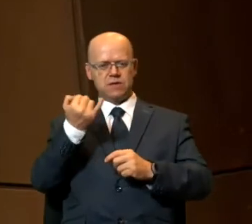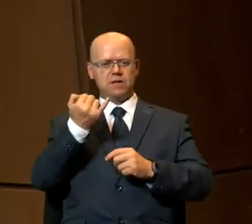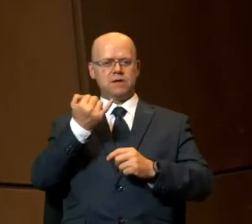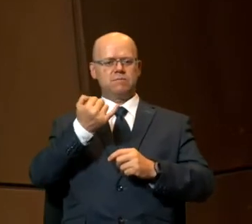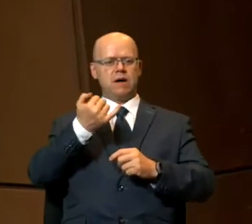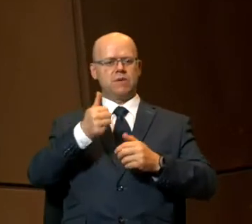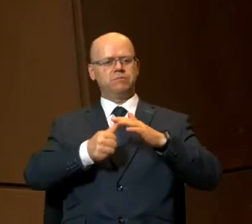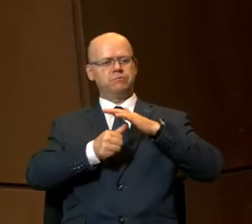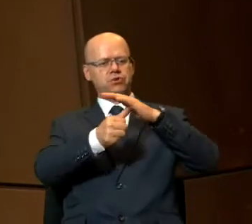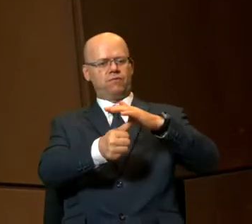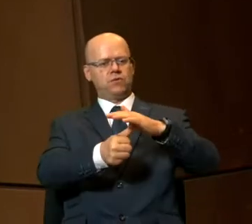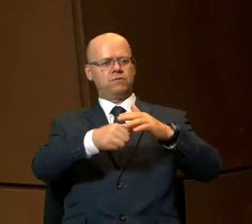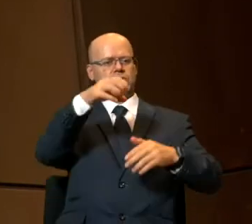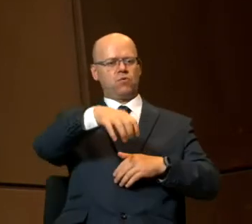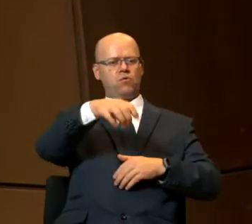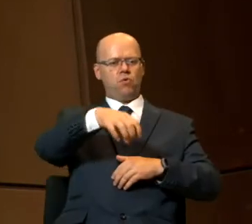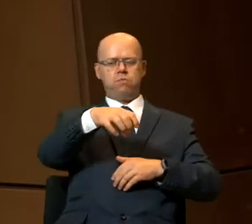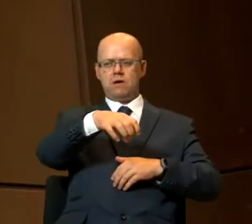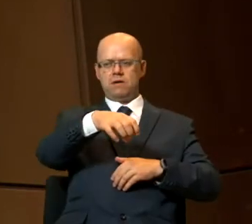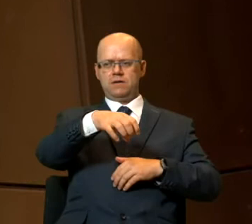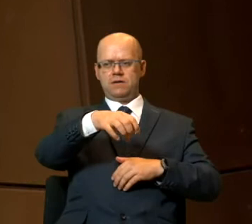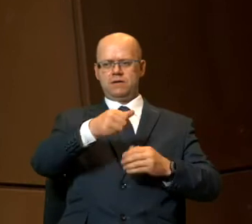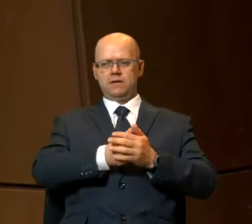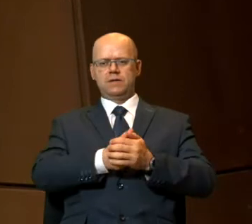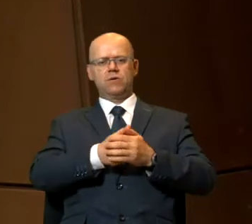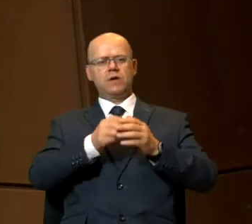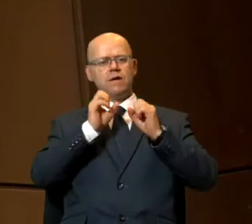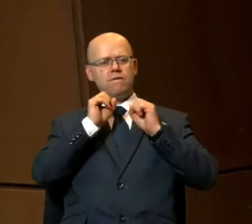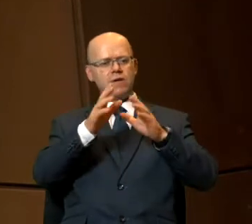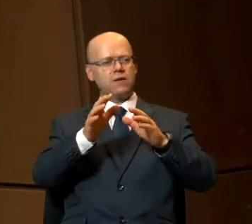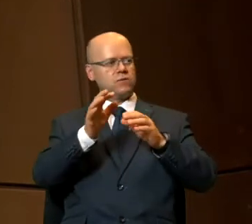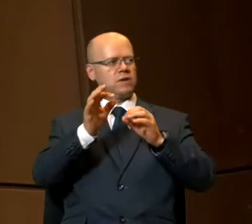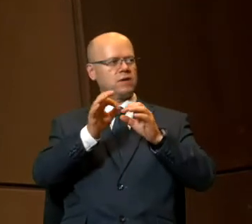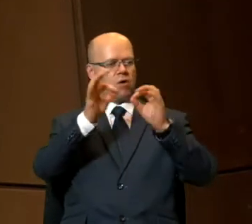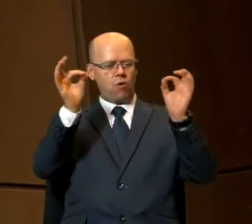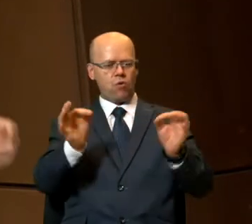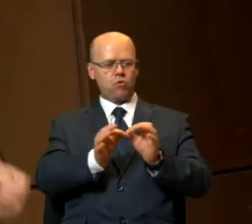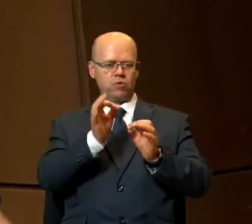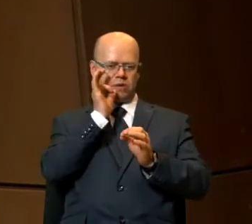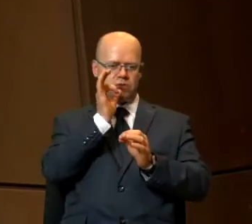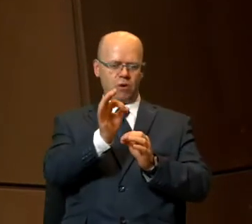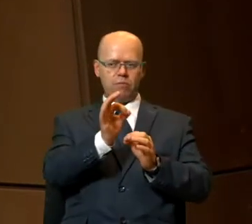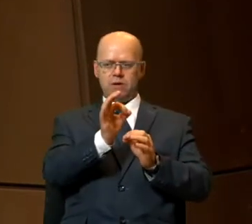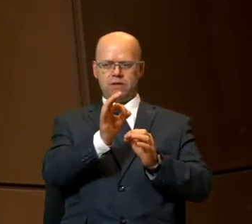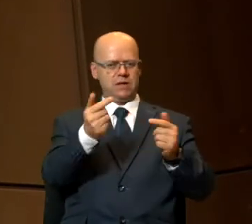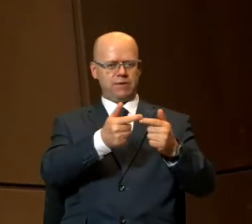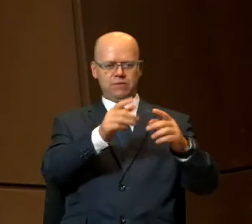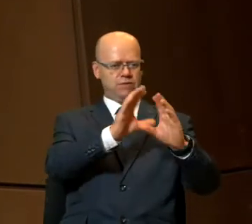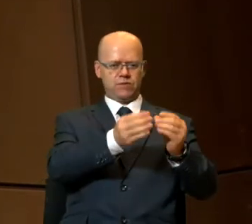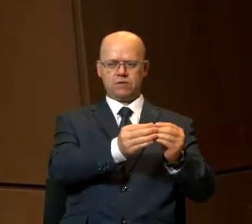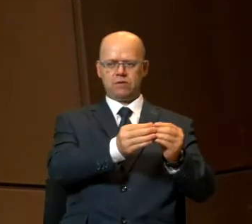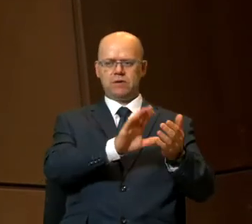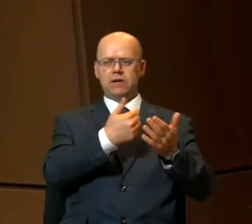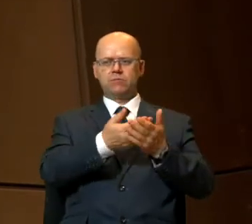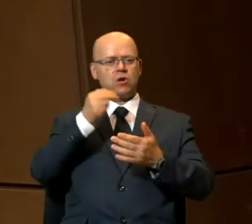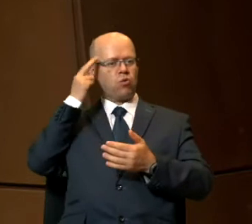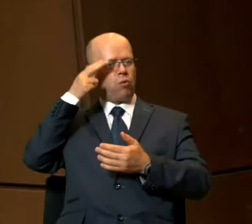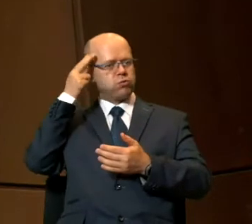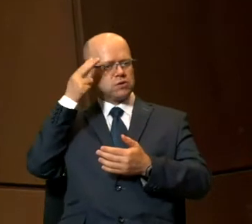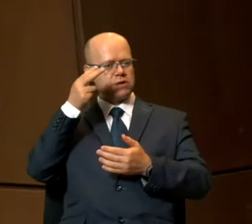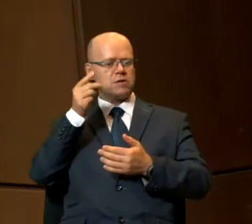grup. Pewne grupy definiują dobro wspólne i twierdzą, że jest to dla wszystkich, jak robiła to partia komunistyczna